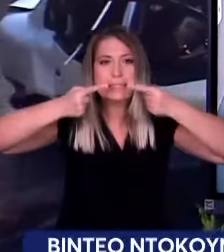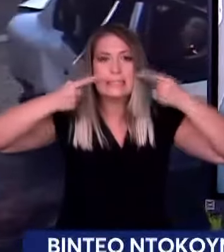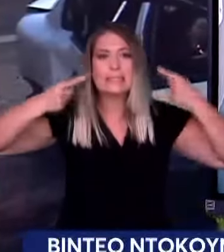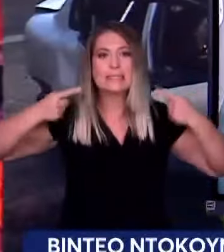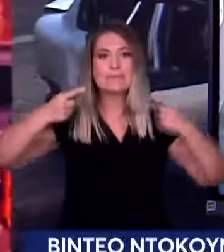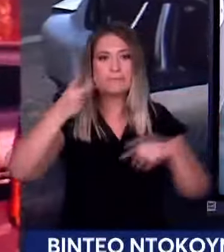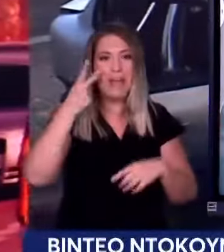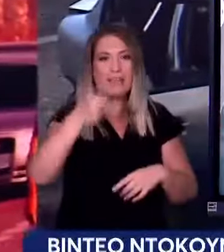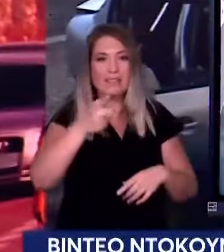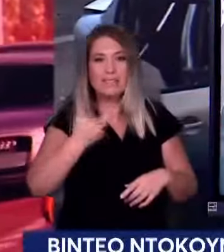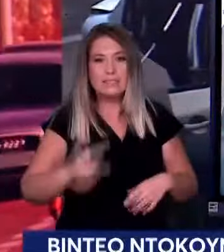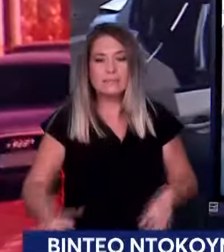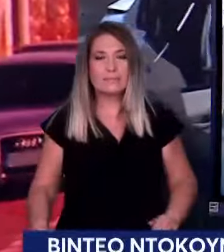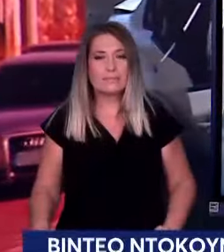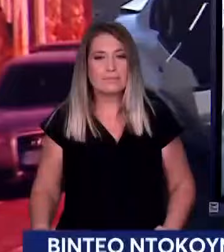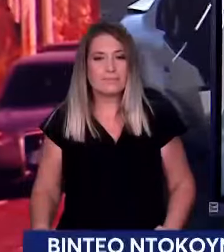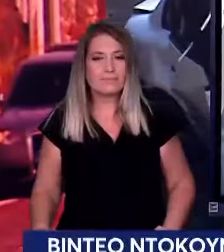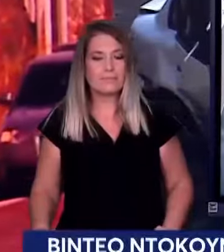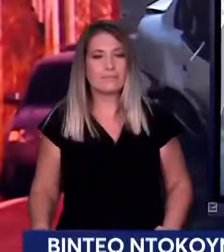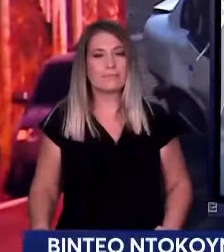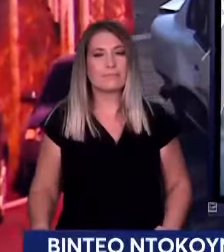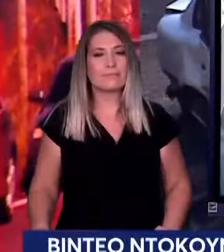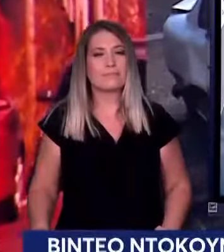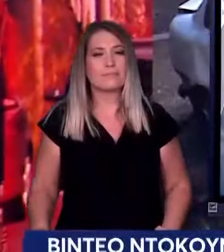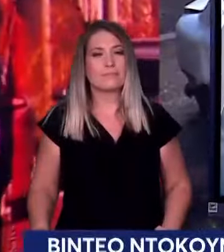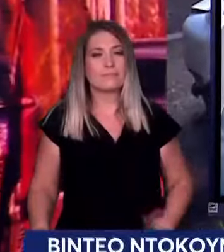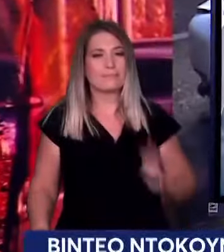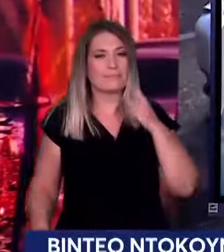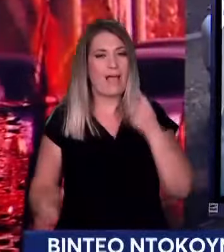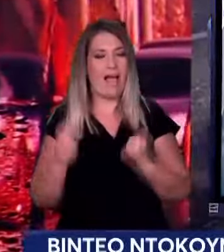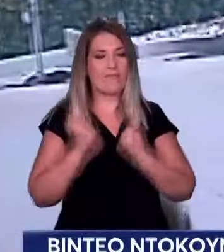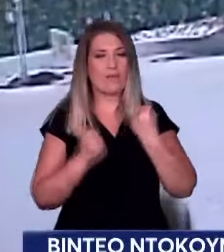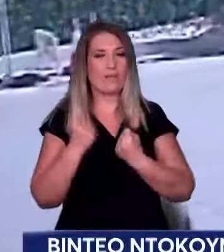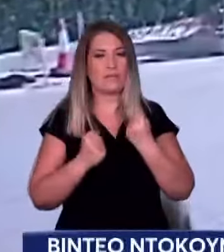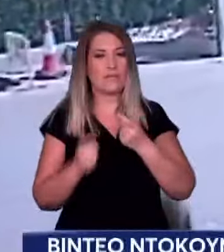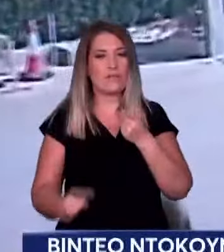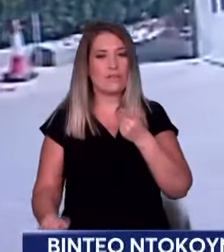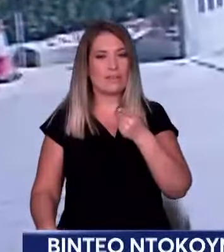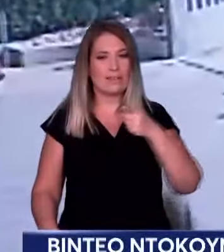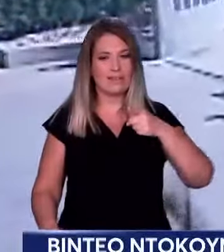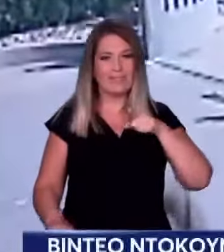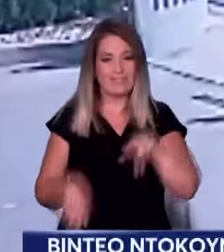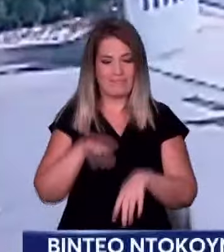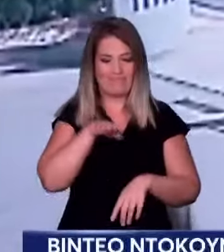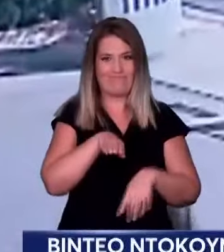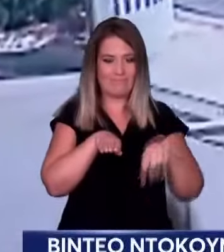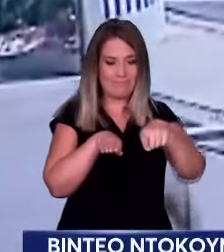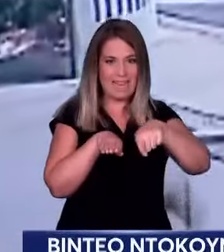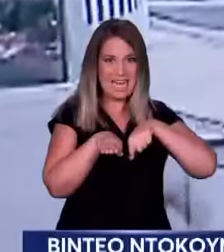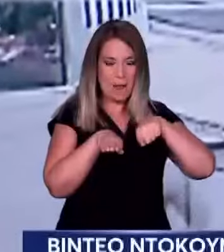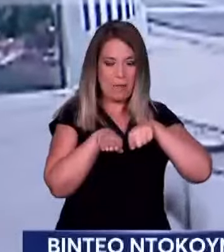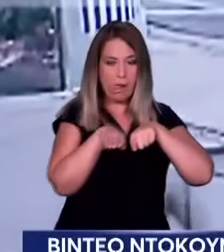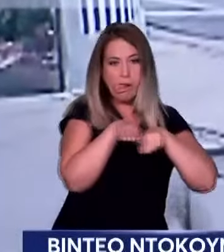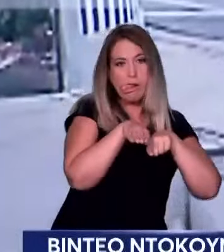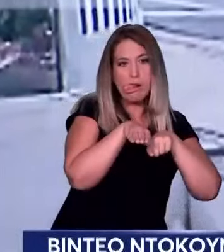του αυτοκινήτου, παρατηρήστε εδώ, πατάει το αυτοκίνητο στις γραμμές αυτές. Δηλαδή,